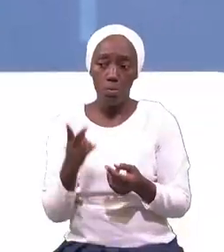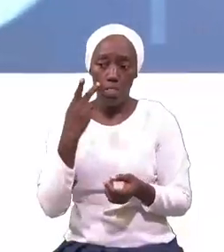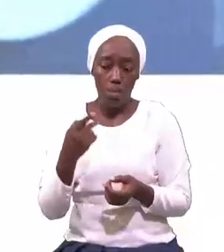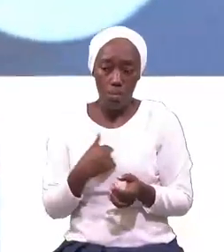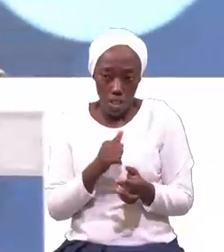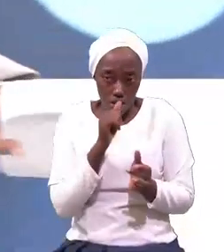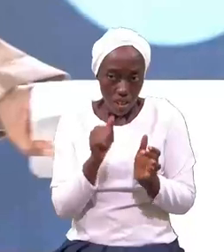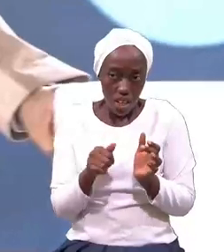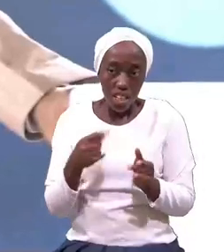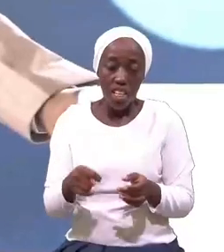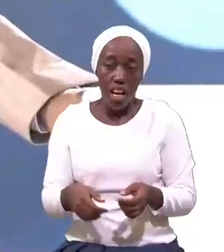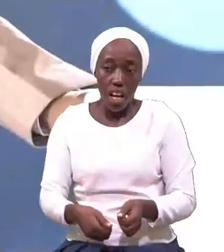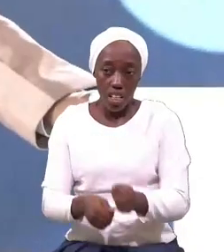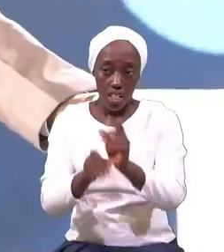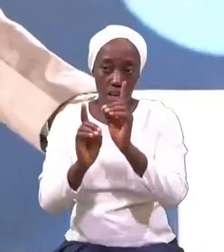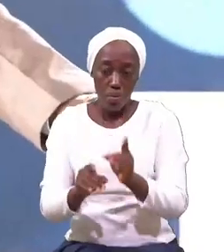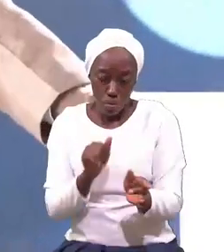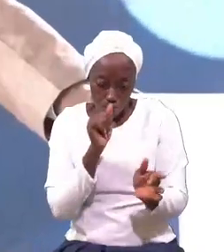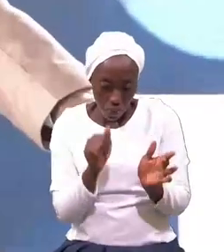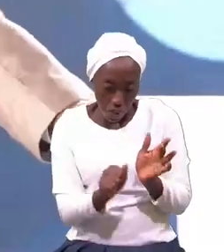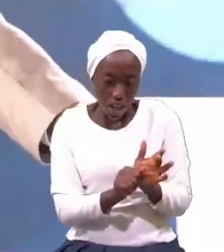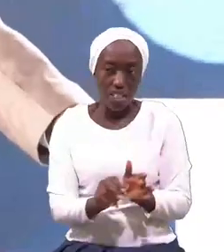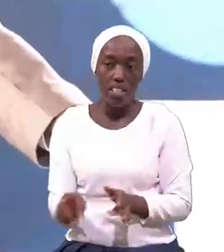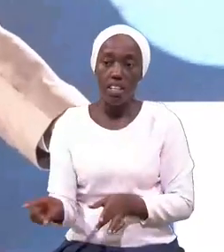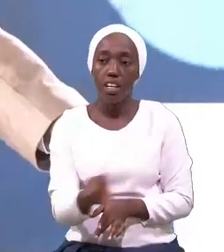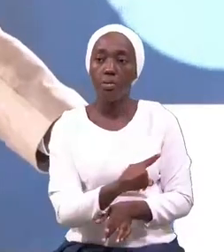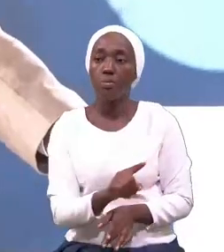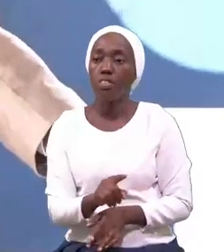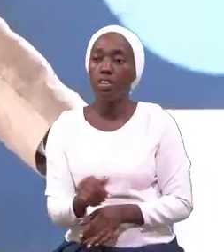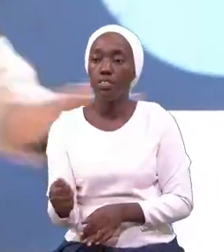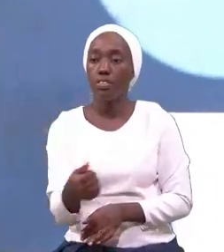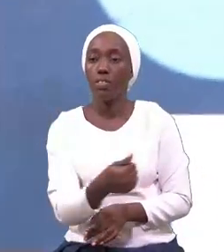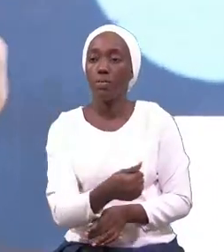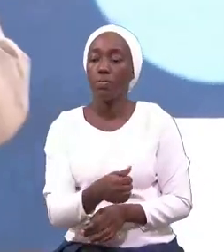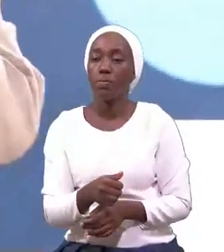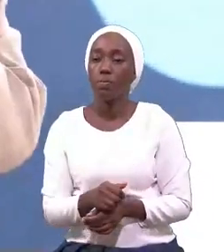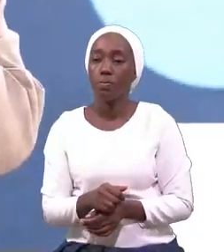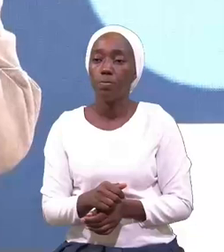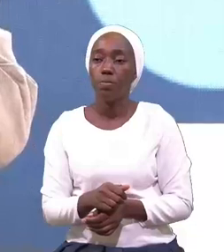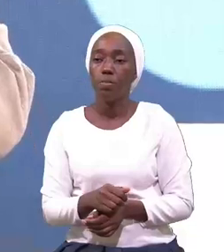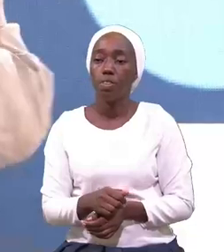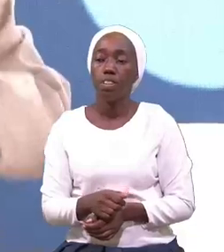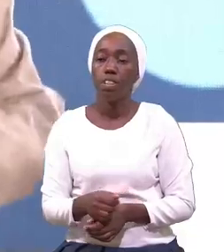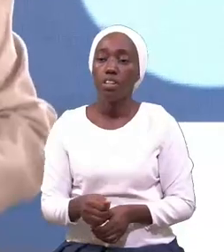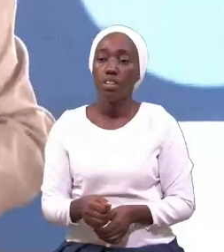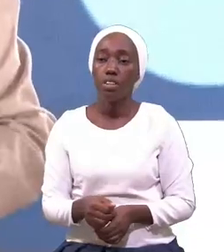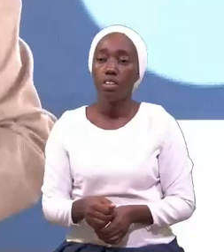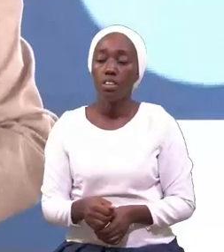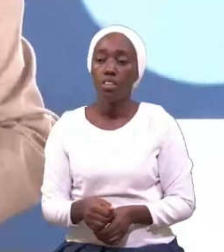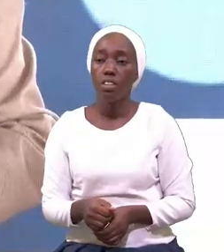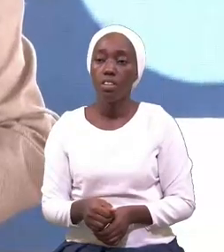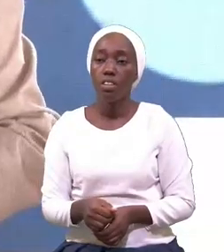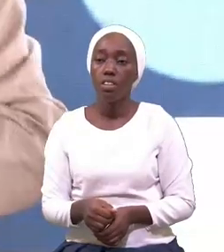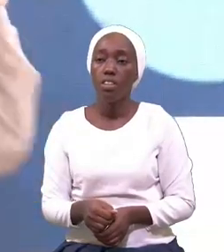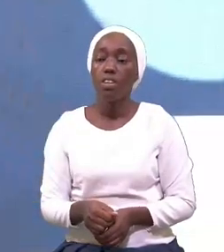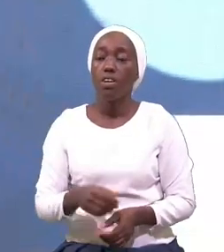des pharisiens venait, ils bloquaient la porte, ils fermaient, barricadaient toi. Je ne veux pas que ces gens-là viennent me voir ici, hein. Ça,